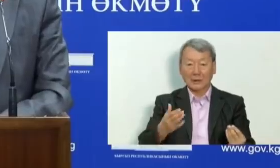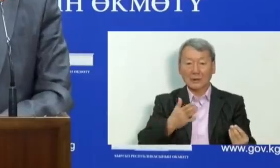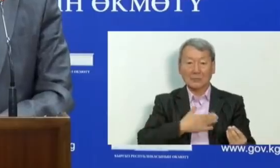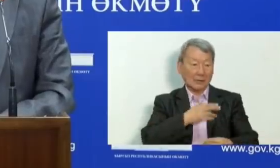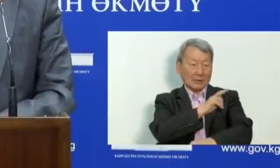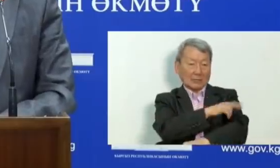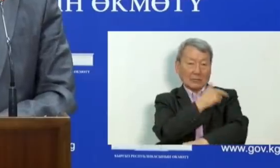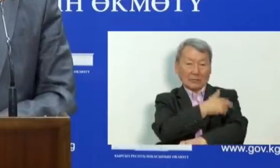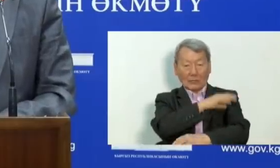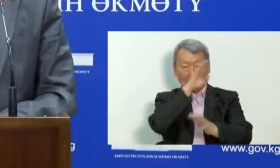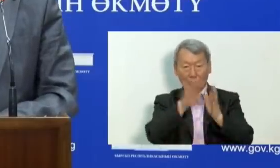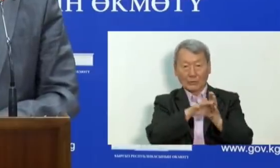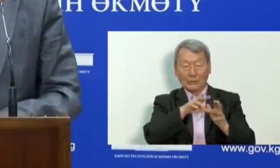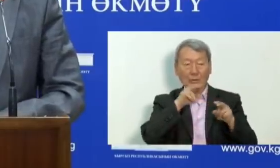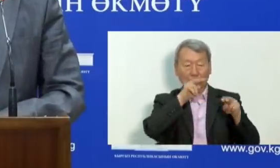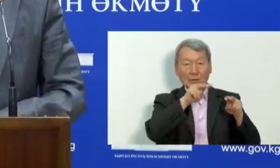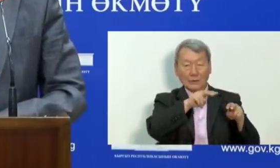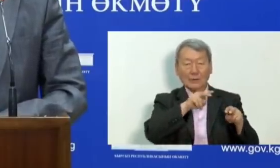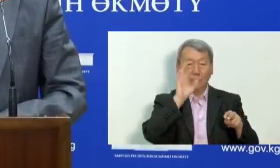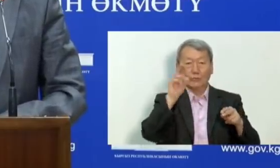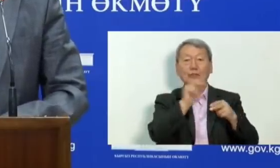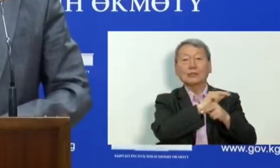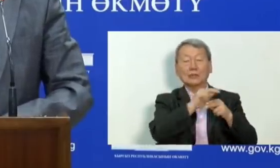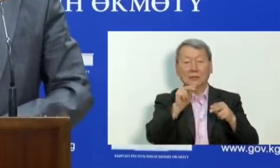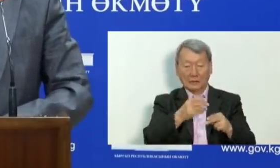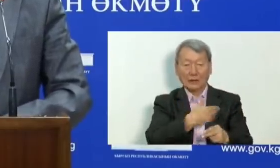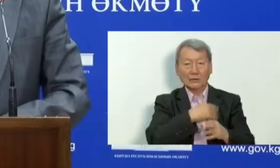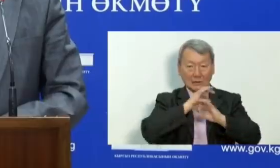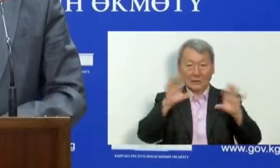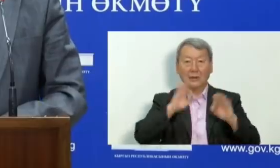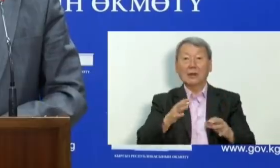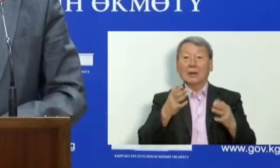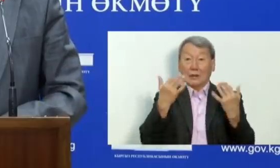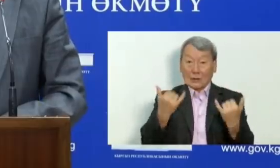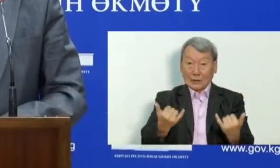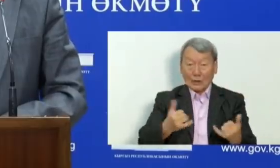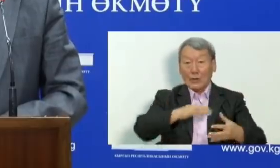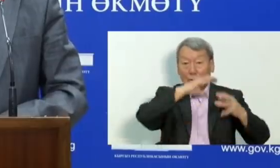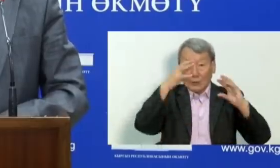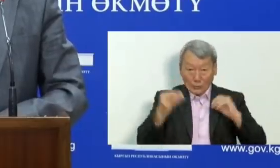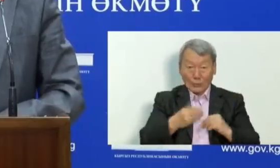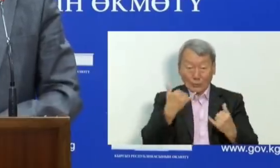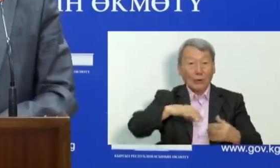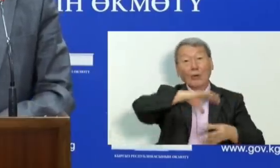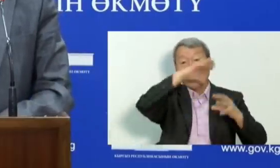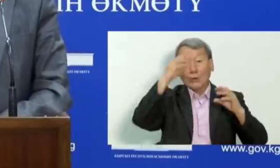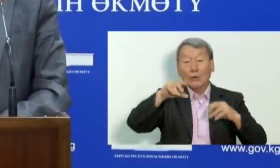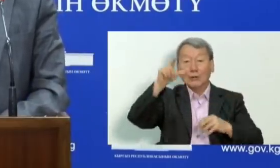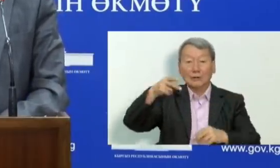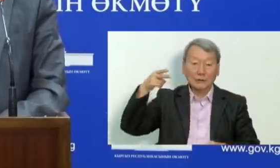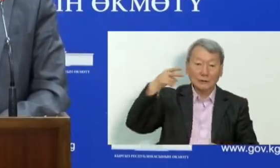биздин медициналык көзөмөлгө алынгандыгын айтып кетем. Ошентип жалпы республикабыз